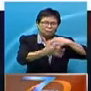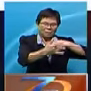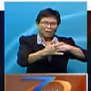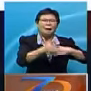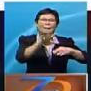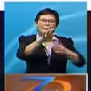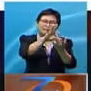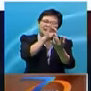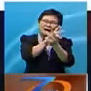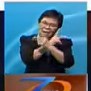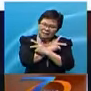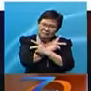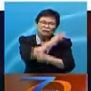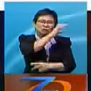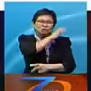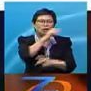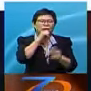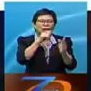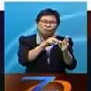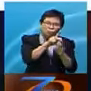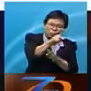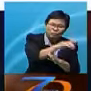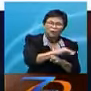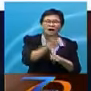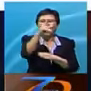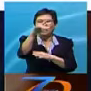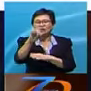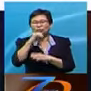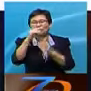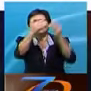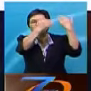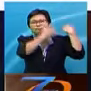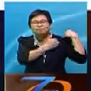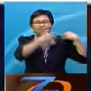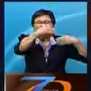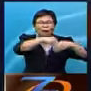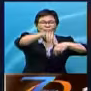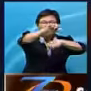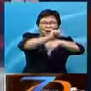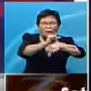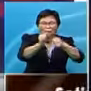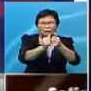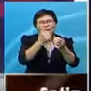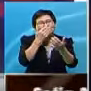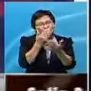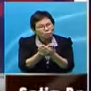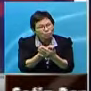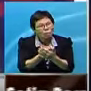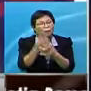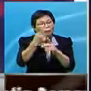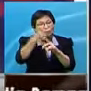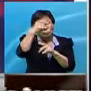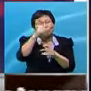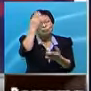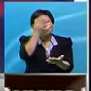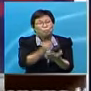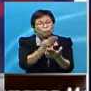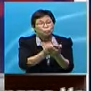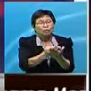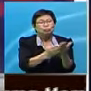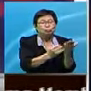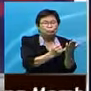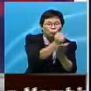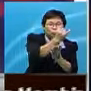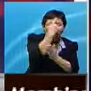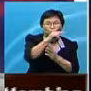pilih kasih, jurulatih tidak profesional dan exco tidak memainkan peranan dalam tugasan dengan betul. Ia bagi membuktikan